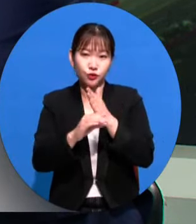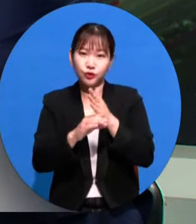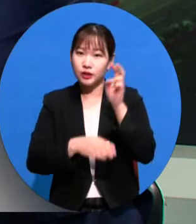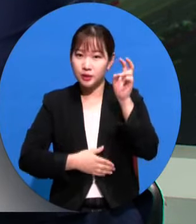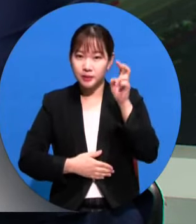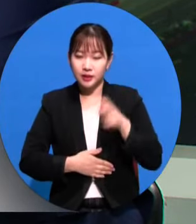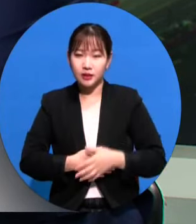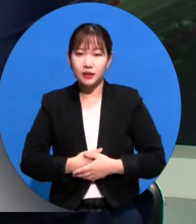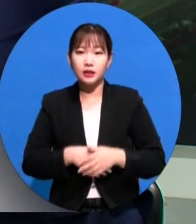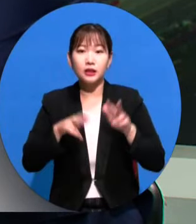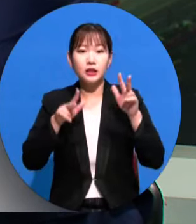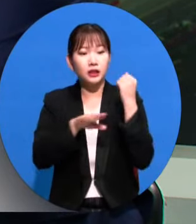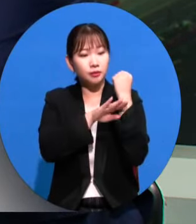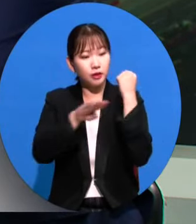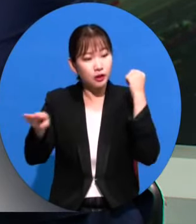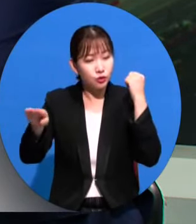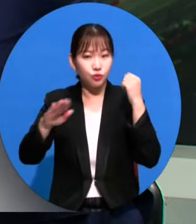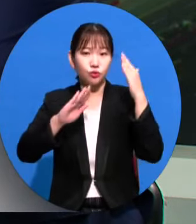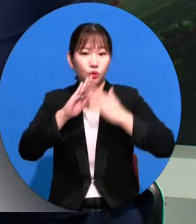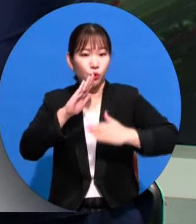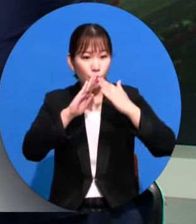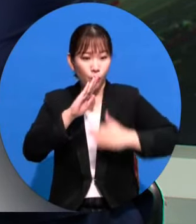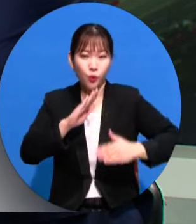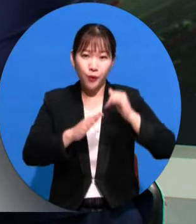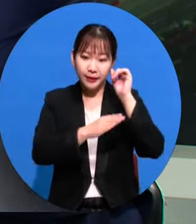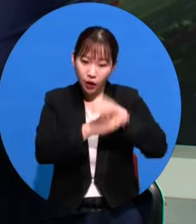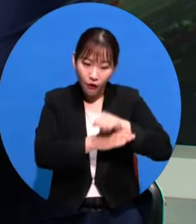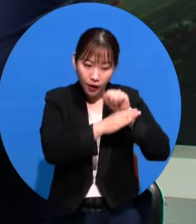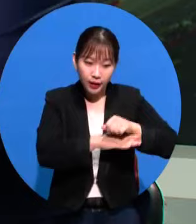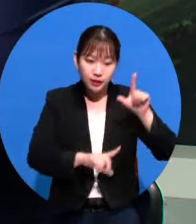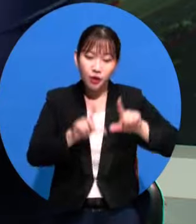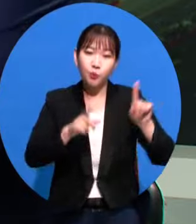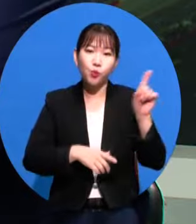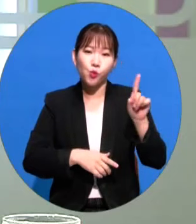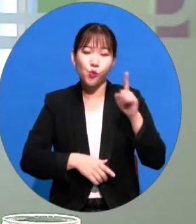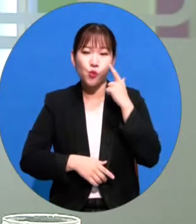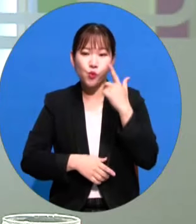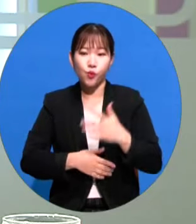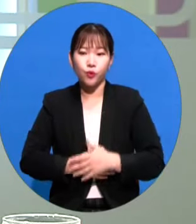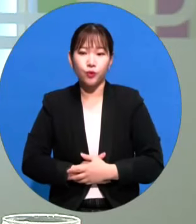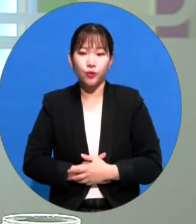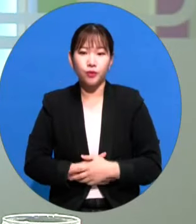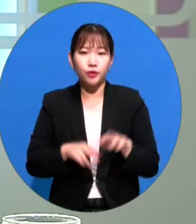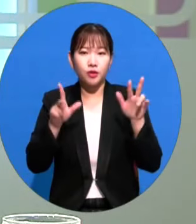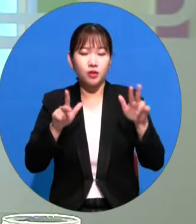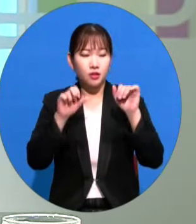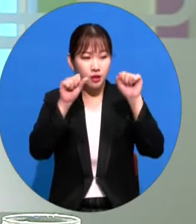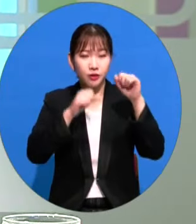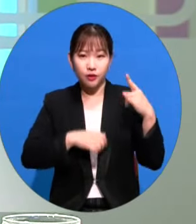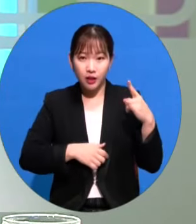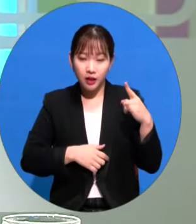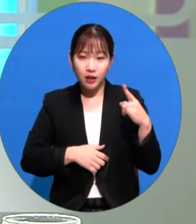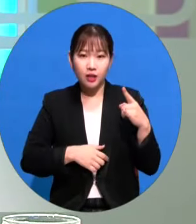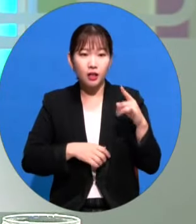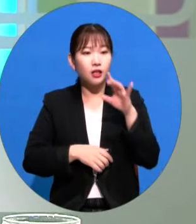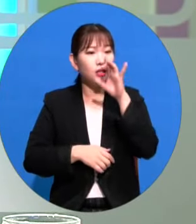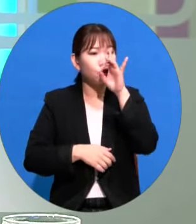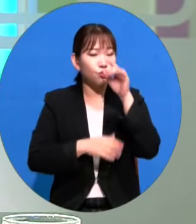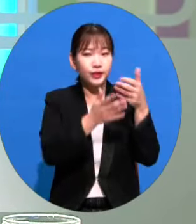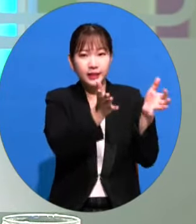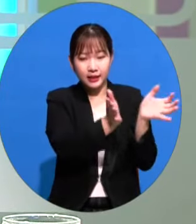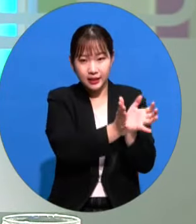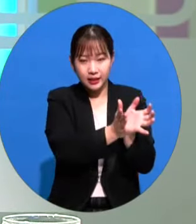텐데요. 현재 기준으로 공인과 승인 현황 좀 알려주시죠. 예, 현재 저희 체육회는 중앙